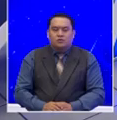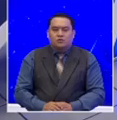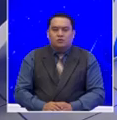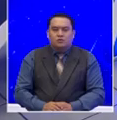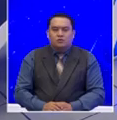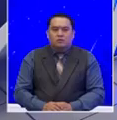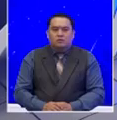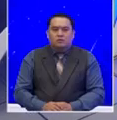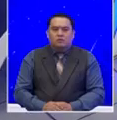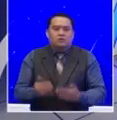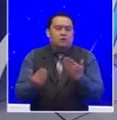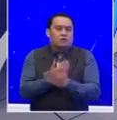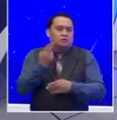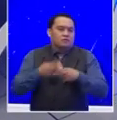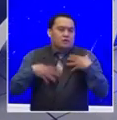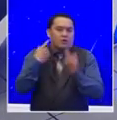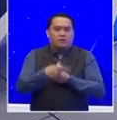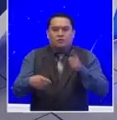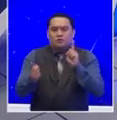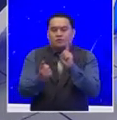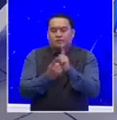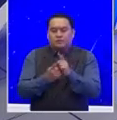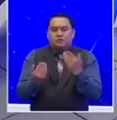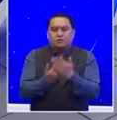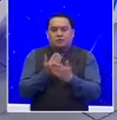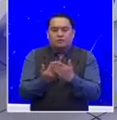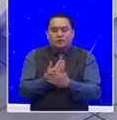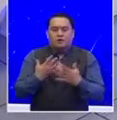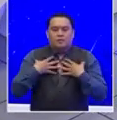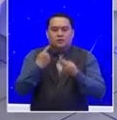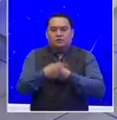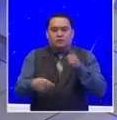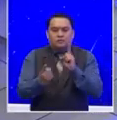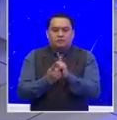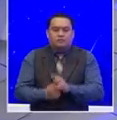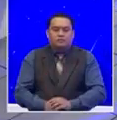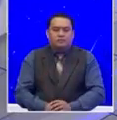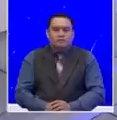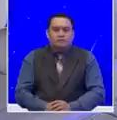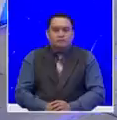Такими событиями был насыщен уходящий день. Спасибо за внимание. До свидания.